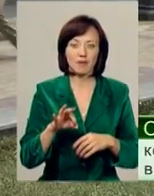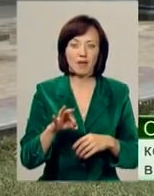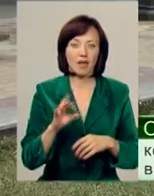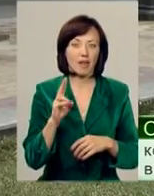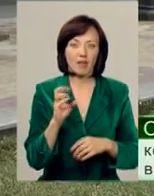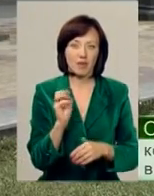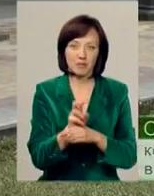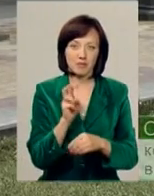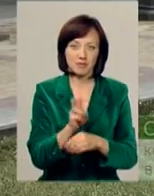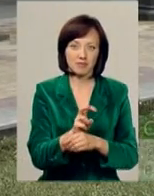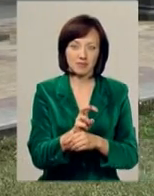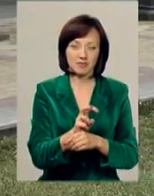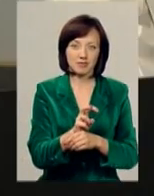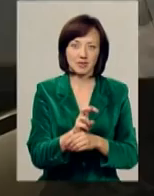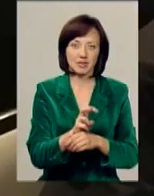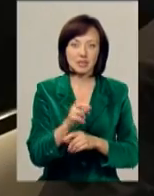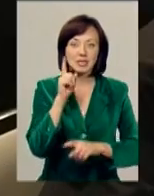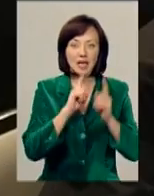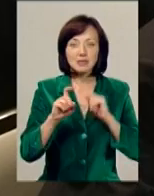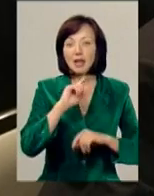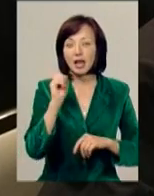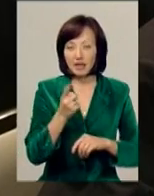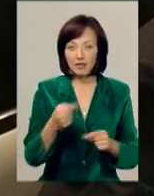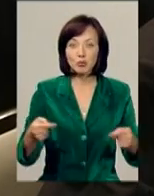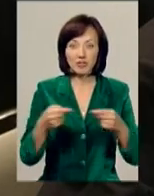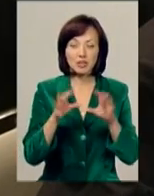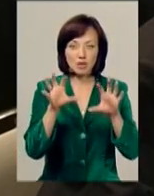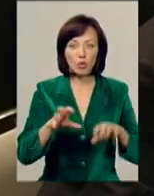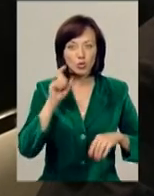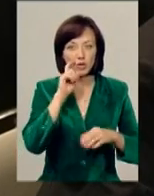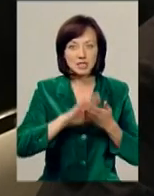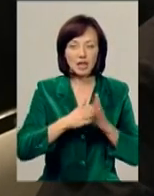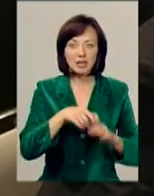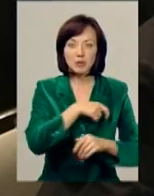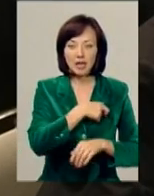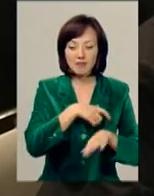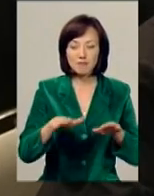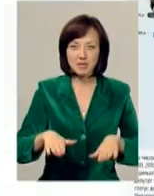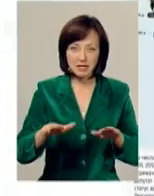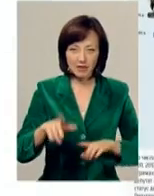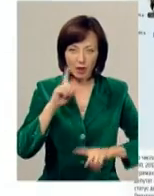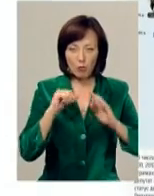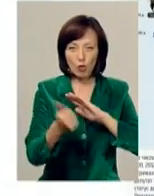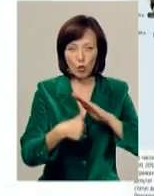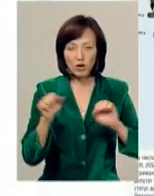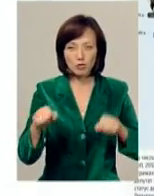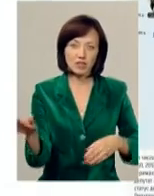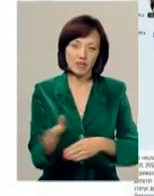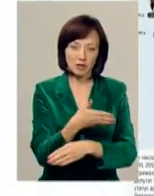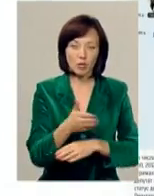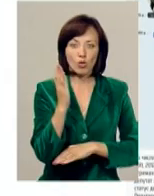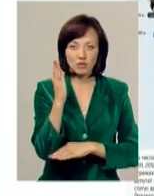50% не не відвідування за рік відповідно до закону України про статус депутатів місцевих рад прогульника можна відкликати